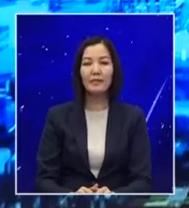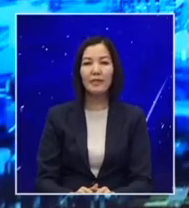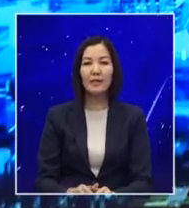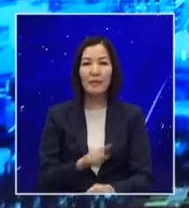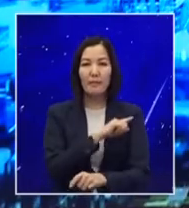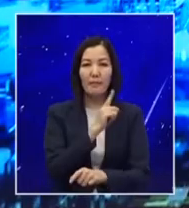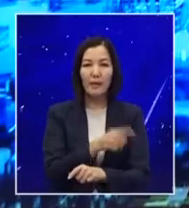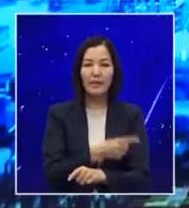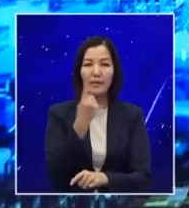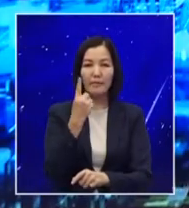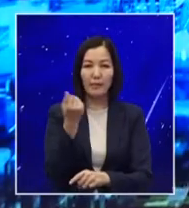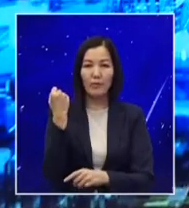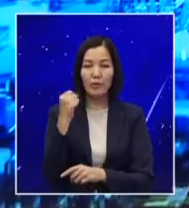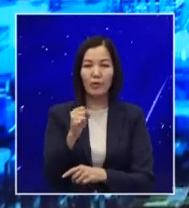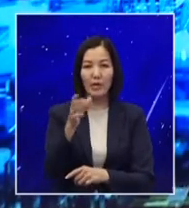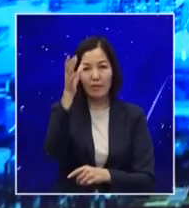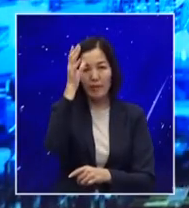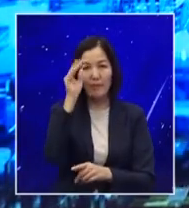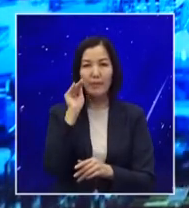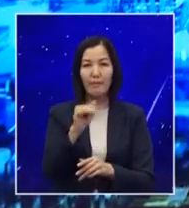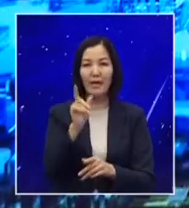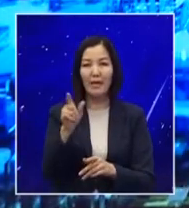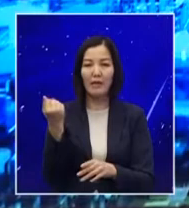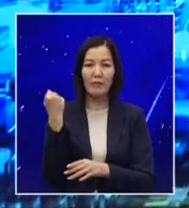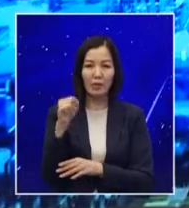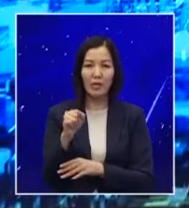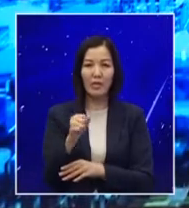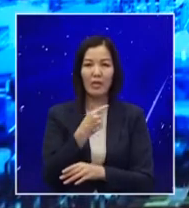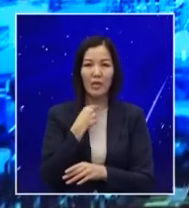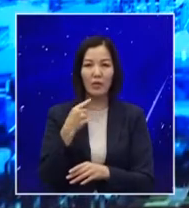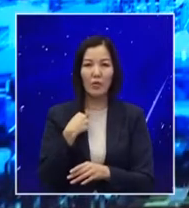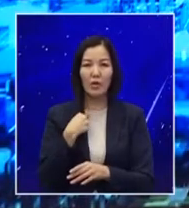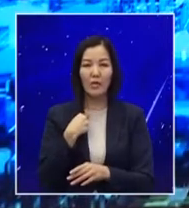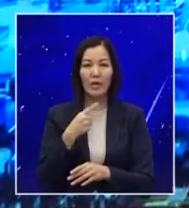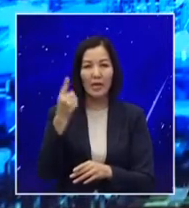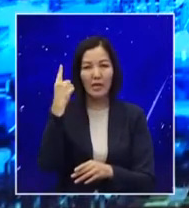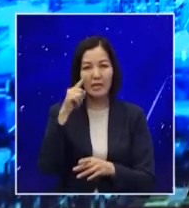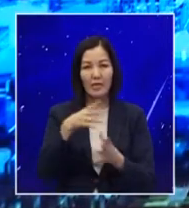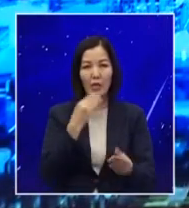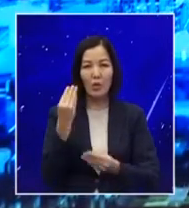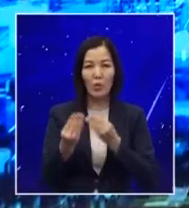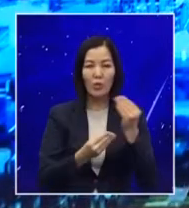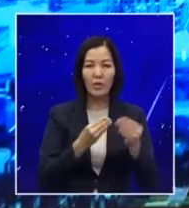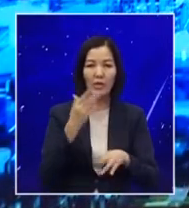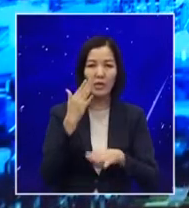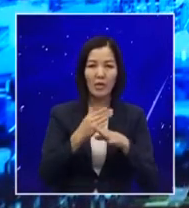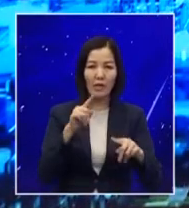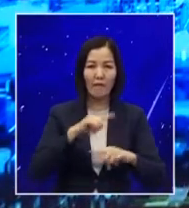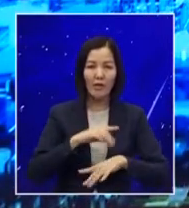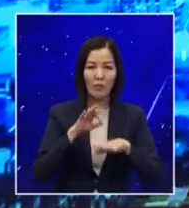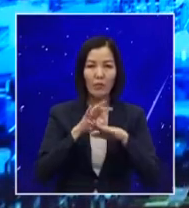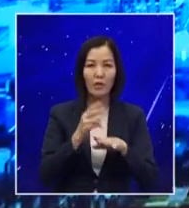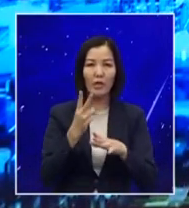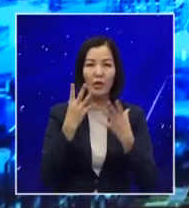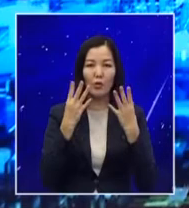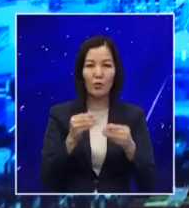Білекті бірді білімді мыңды жығады. Талдықорғанда айкидода зияткерлік ойындарының жартылай финал өтіп жатыр. Жарыс 2 күнге созылмақ.